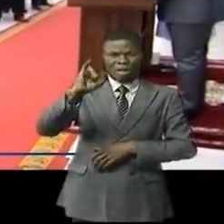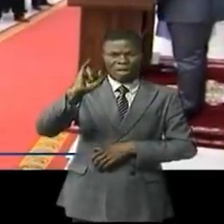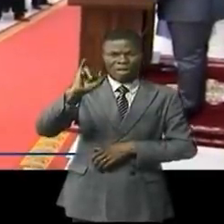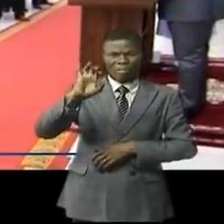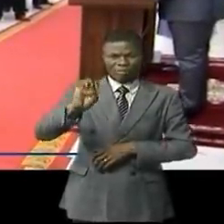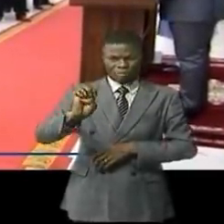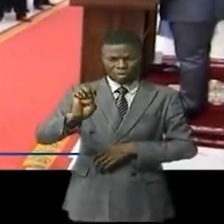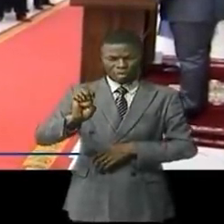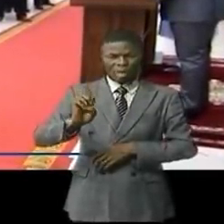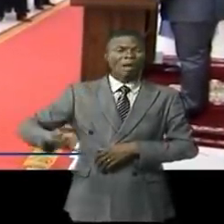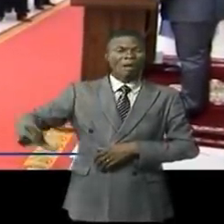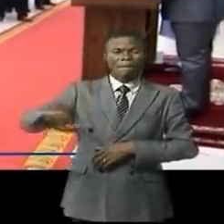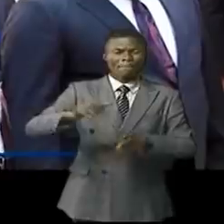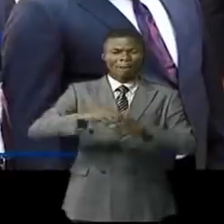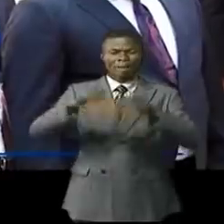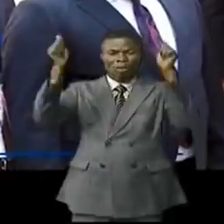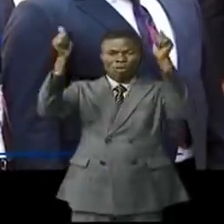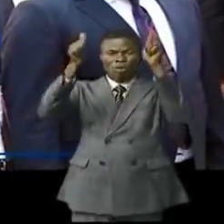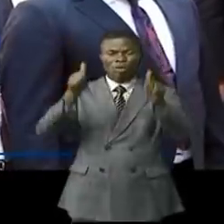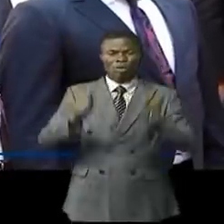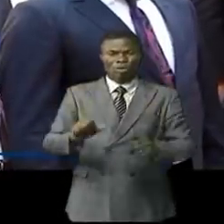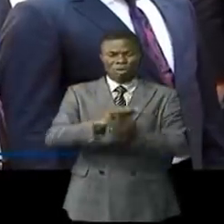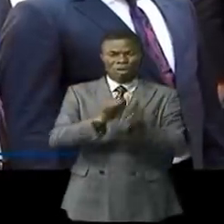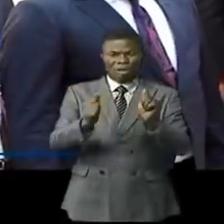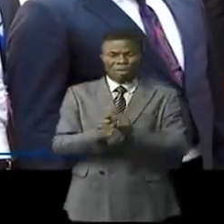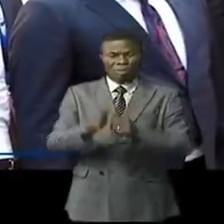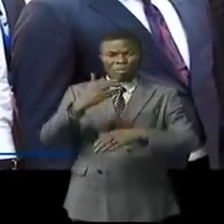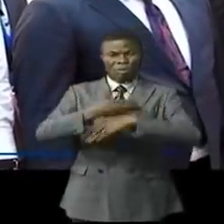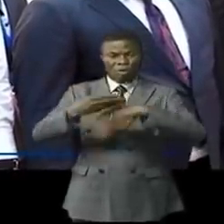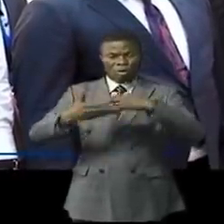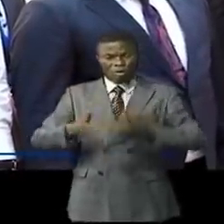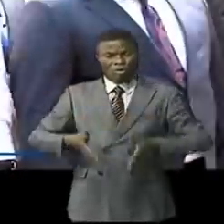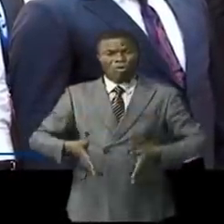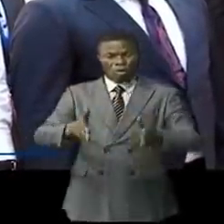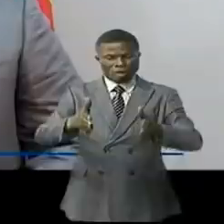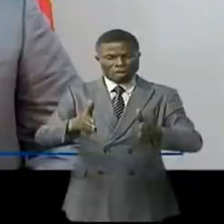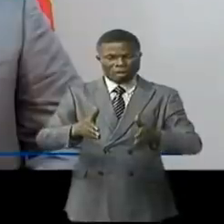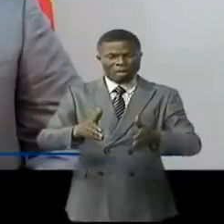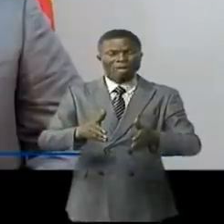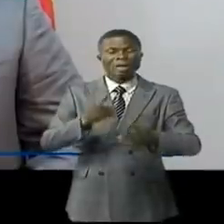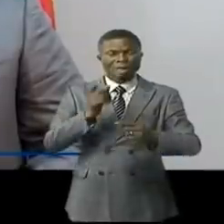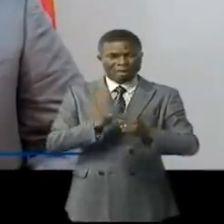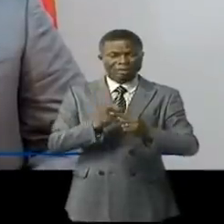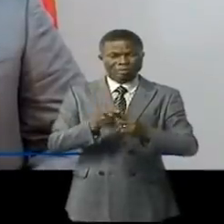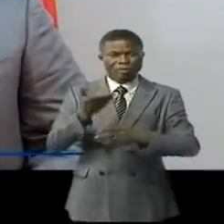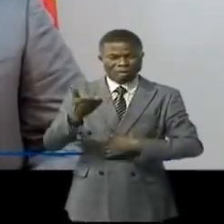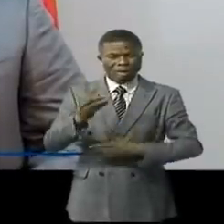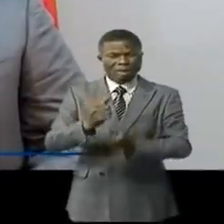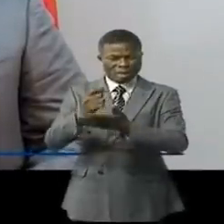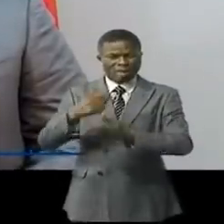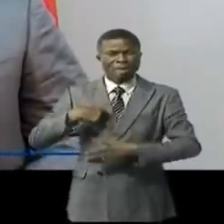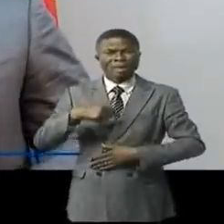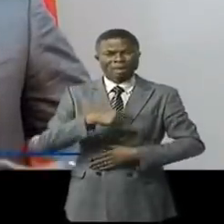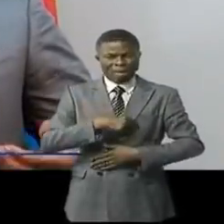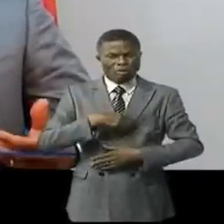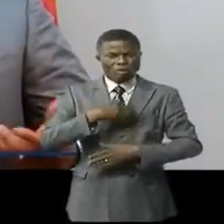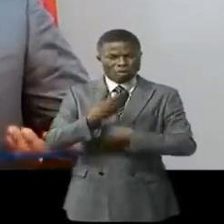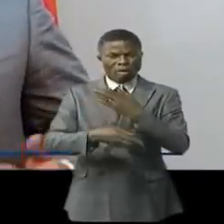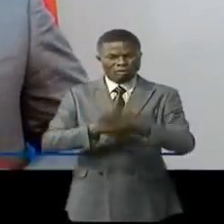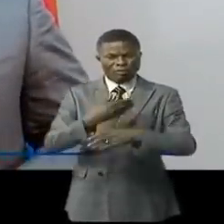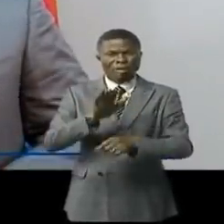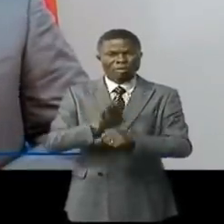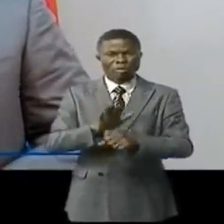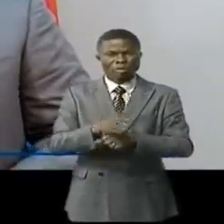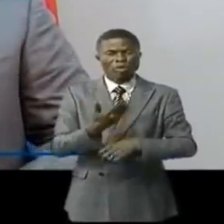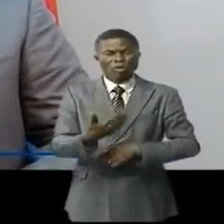partout en Afrique, le domaine des infrastructures aussi, parce que c'est ça qui va nous permettre de réaliser